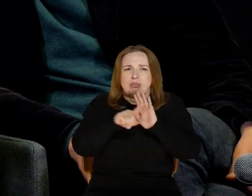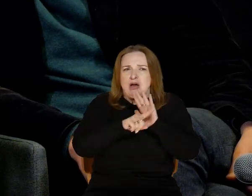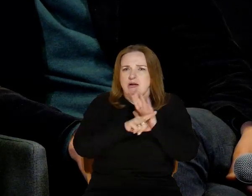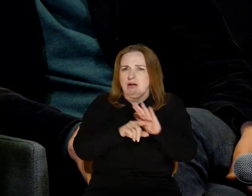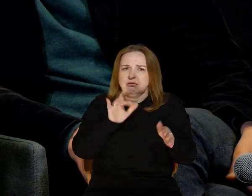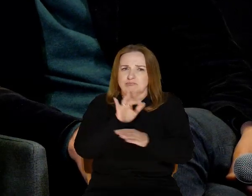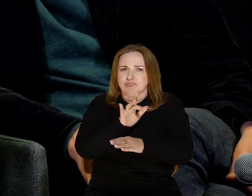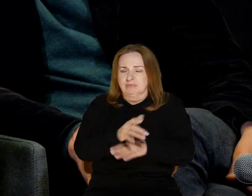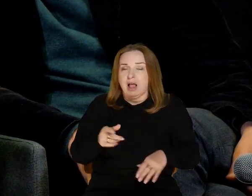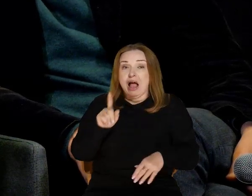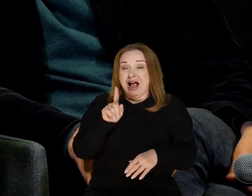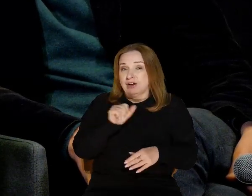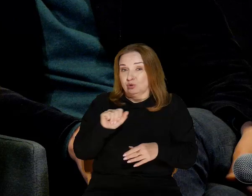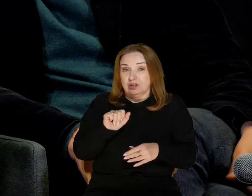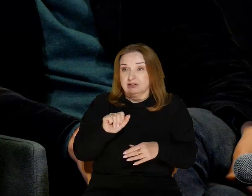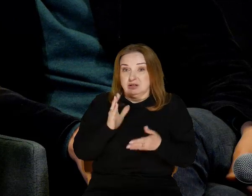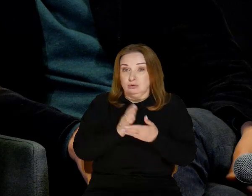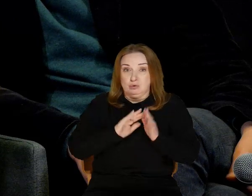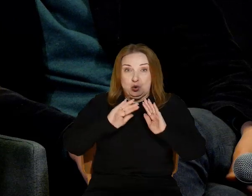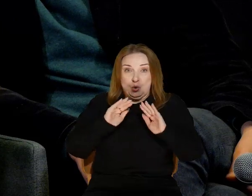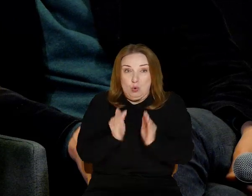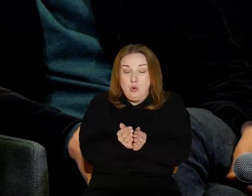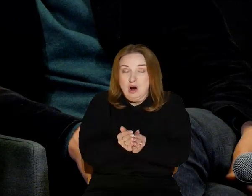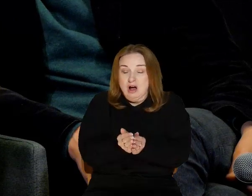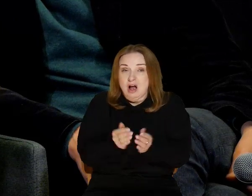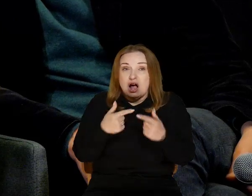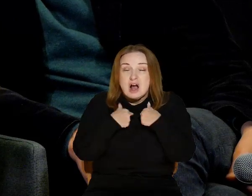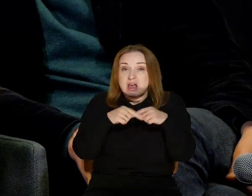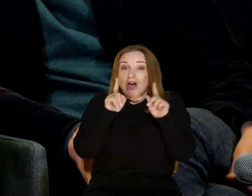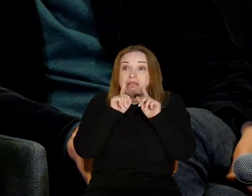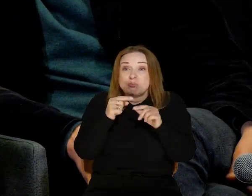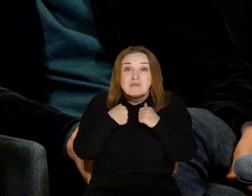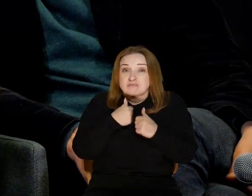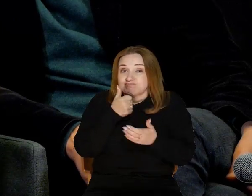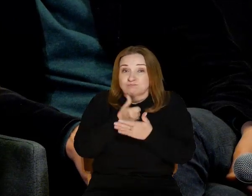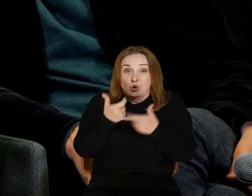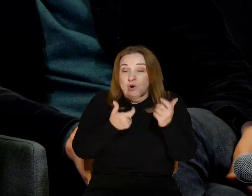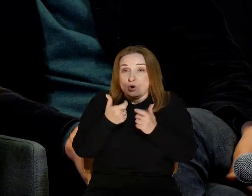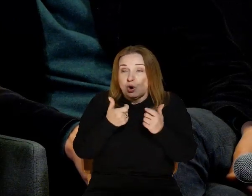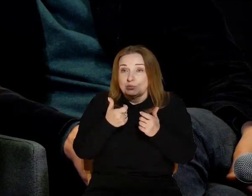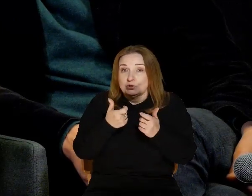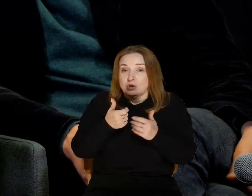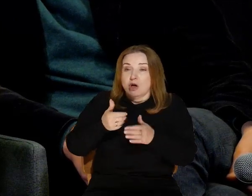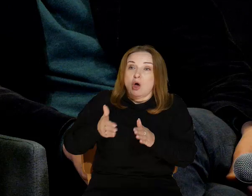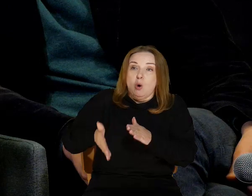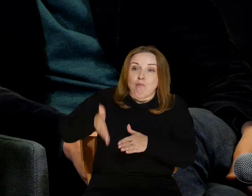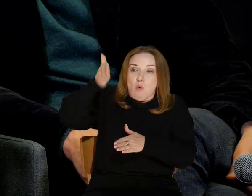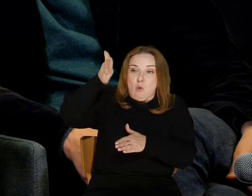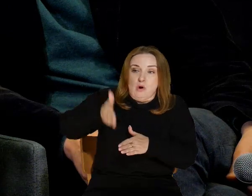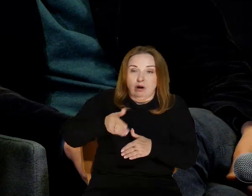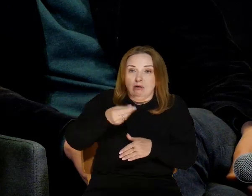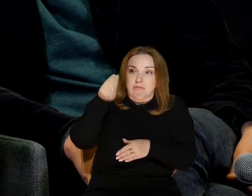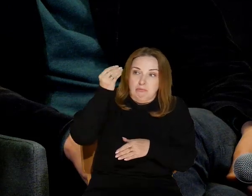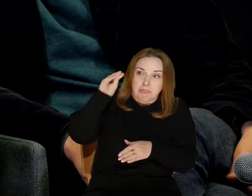a to jest też uproszczenie. Ja nie należę do tego środowiska, które wypisuje na murach Wołyń pomścimy. Nawet